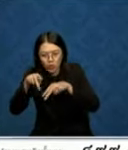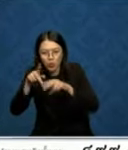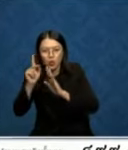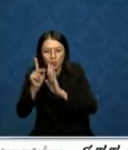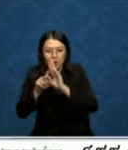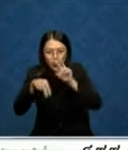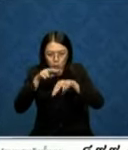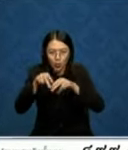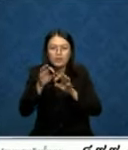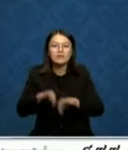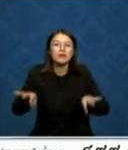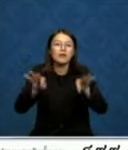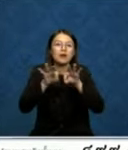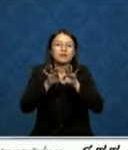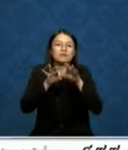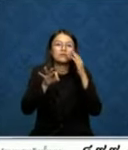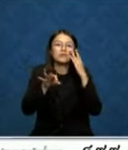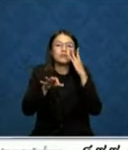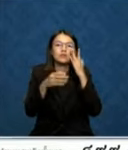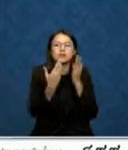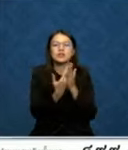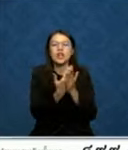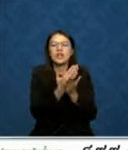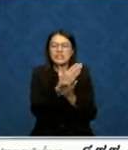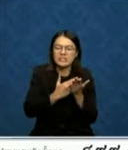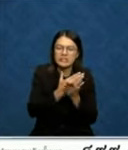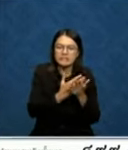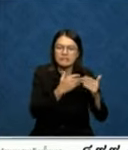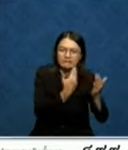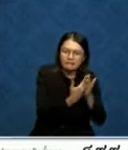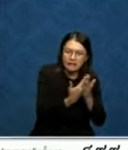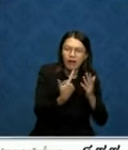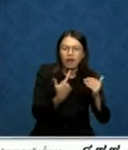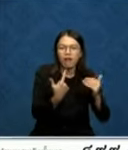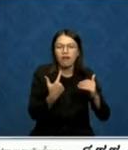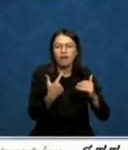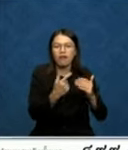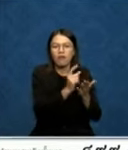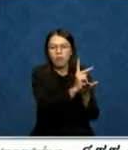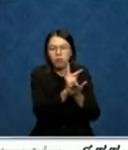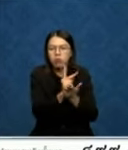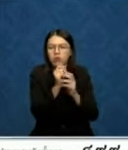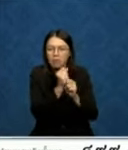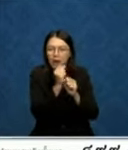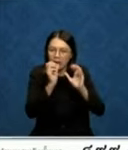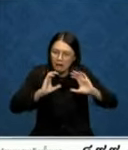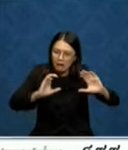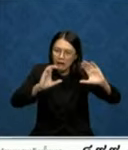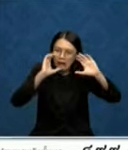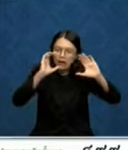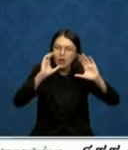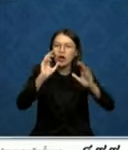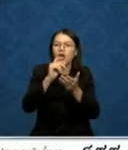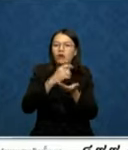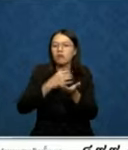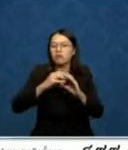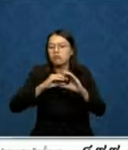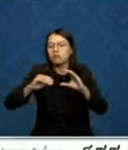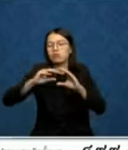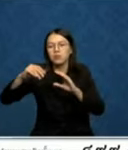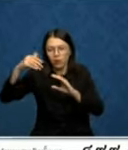คอบโดยไม่ใช้การเงินกึ่งการคลังที่ให้สถาบันการเงินของรัฐดำเนินการจ่ายเงินไปแทนก่อ